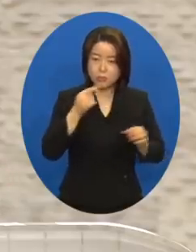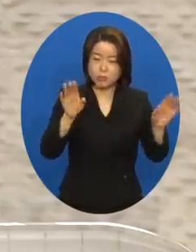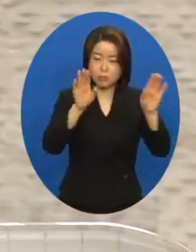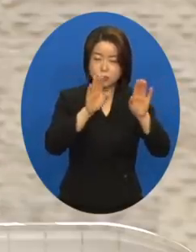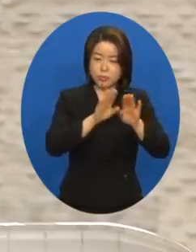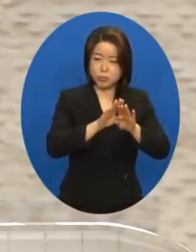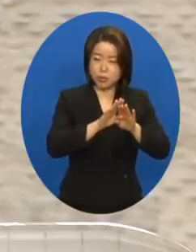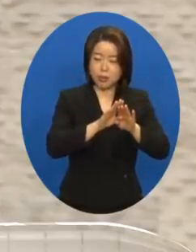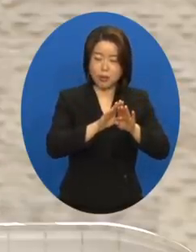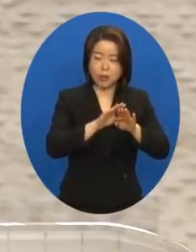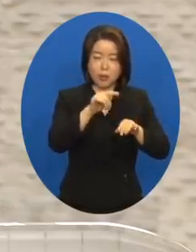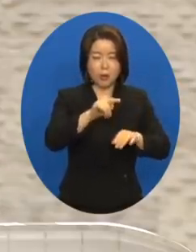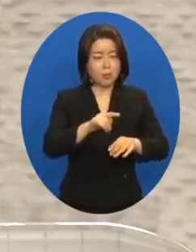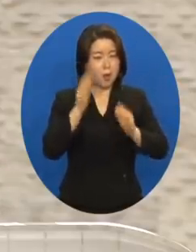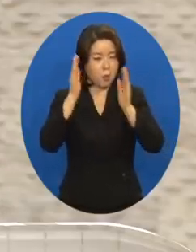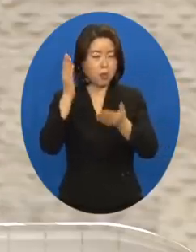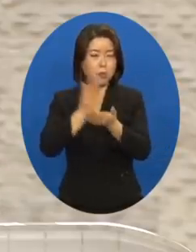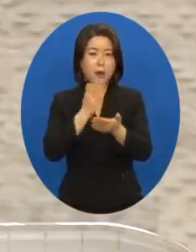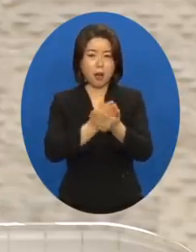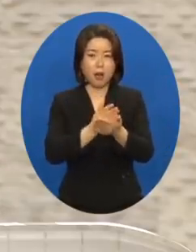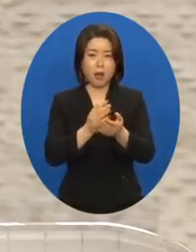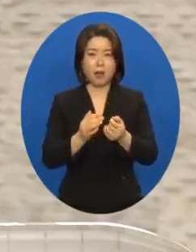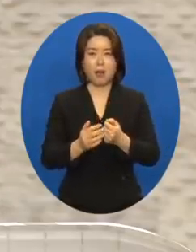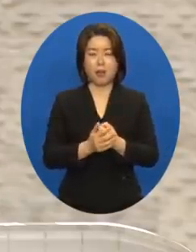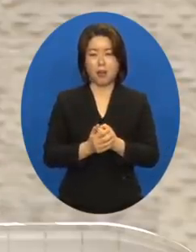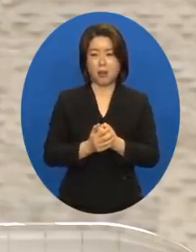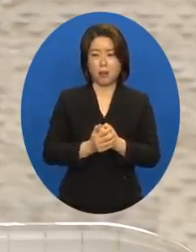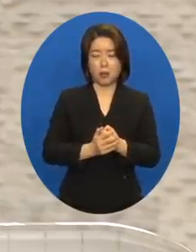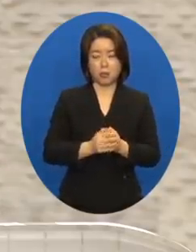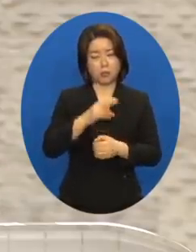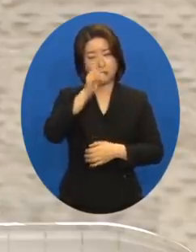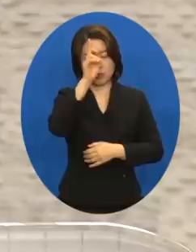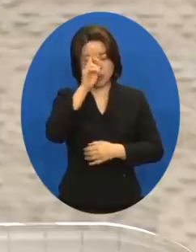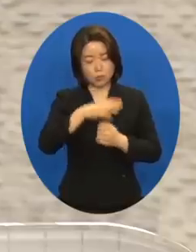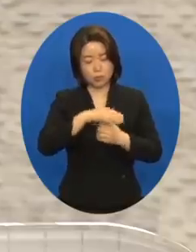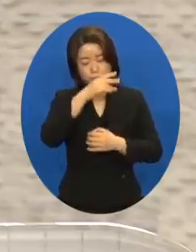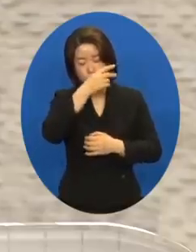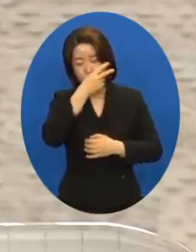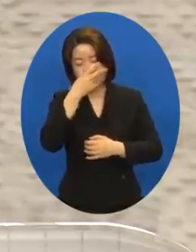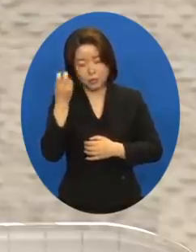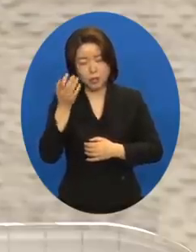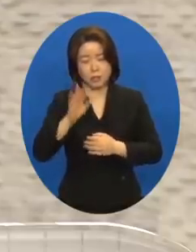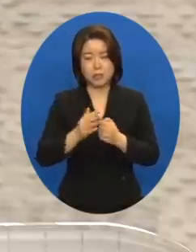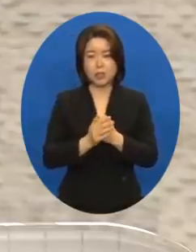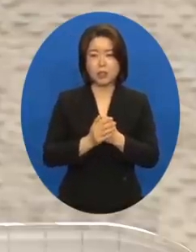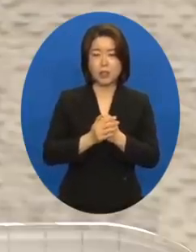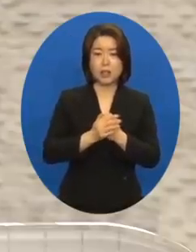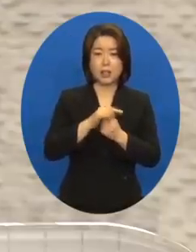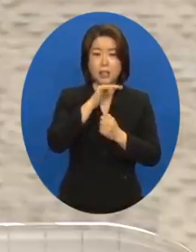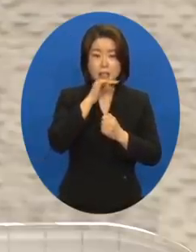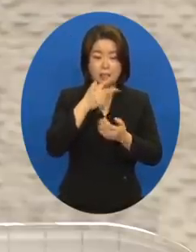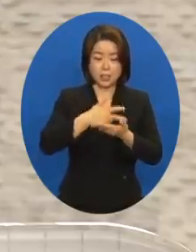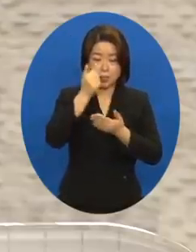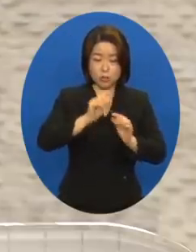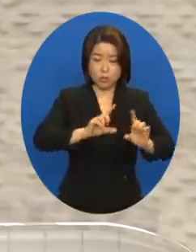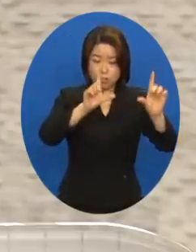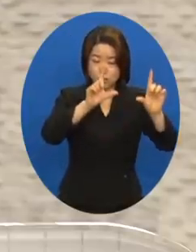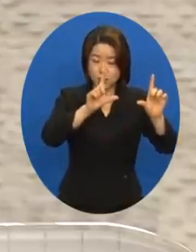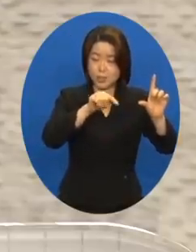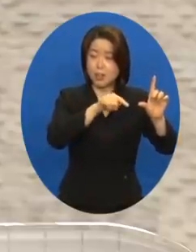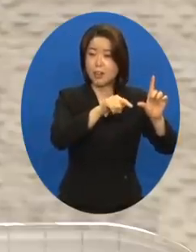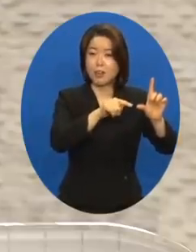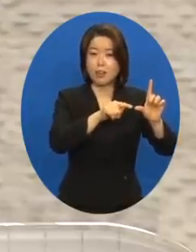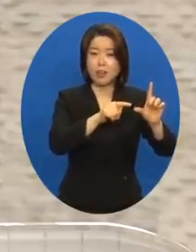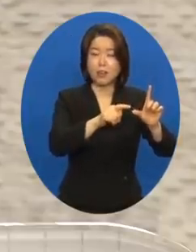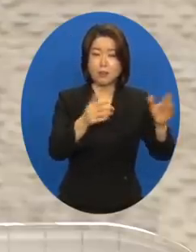자는데 밤 12시에 깨우는 거에요 안식일 지났으니까 공부에 노력해 시험이라